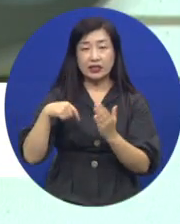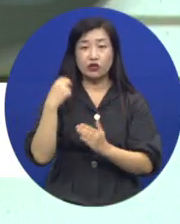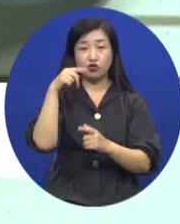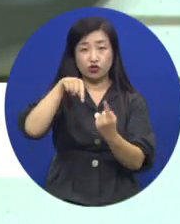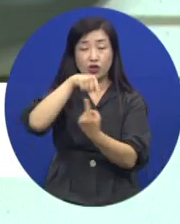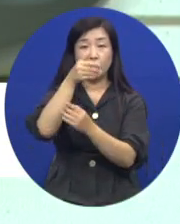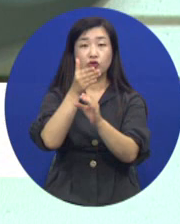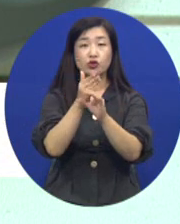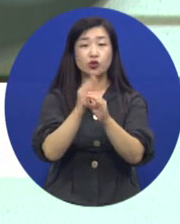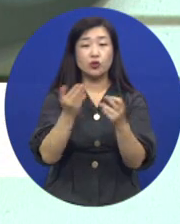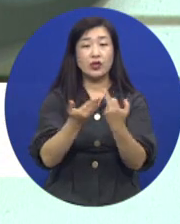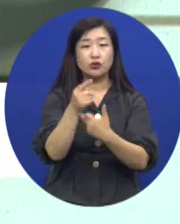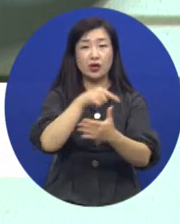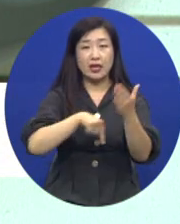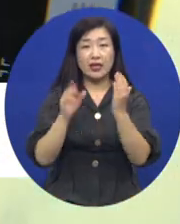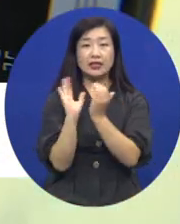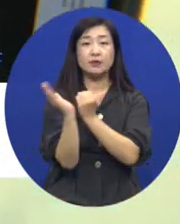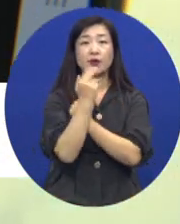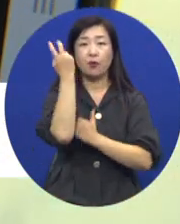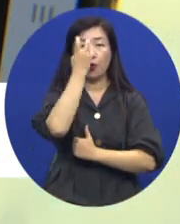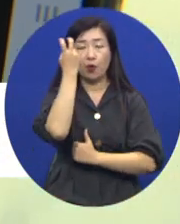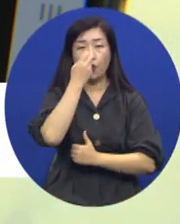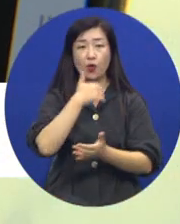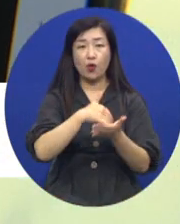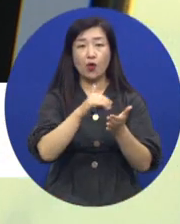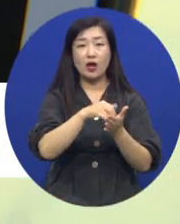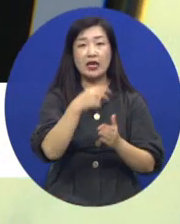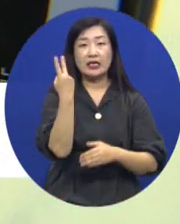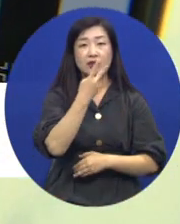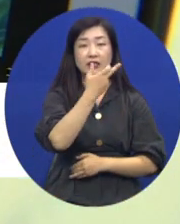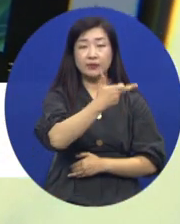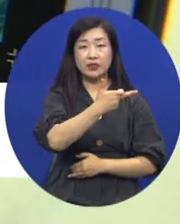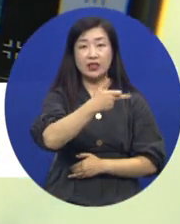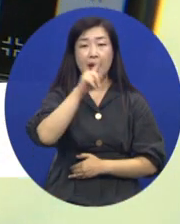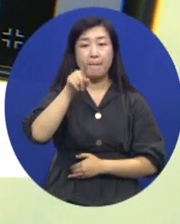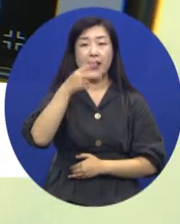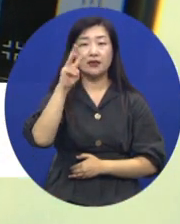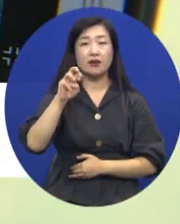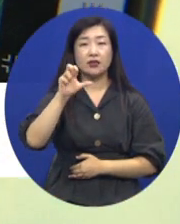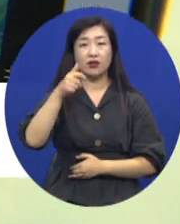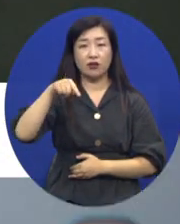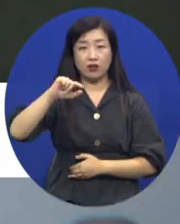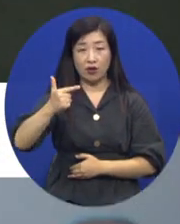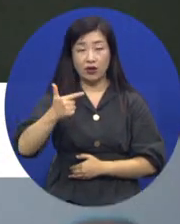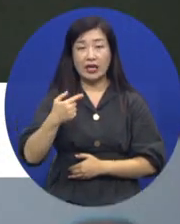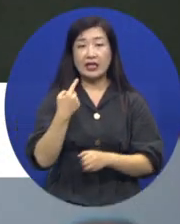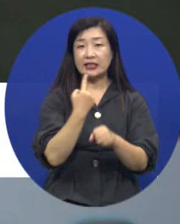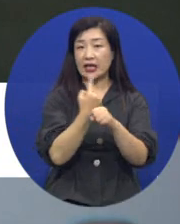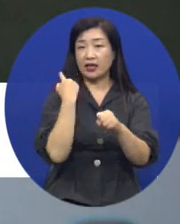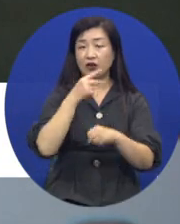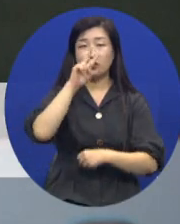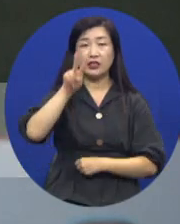있으며 도내 신변보호 조치 건수는 지난 2017년 138건에서 지난해